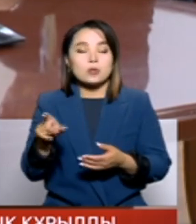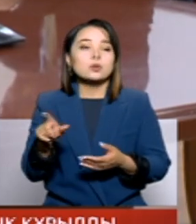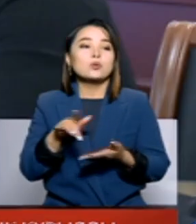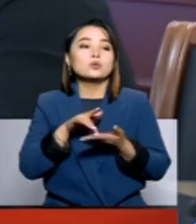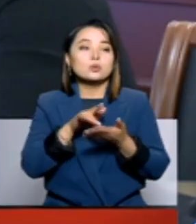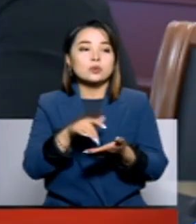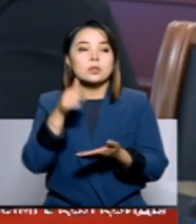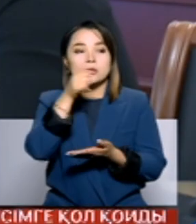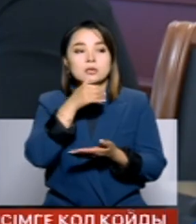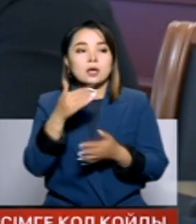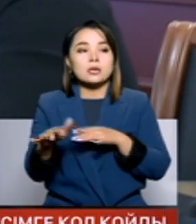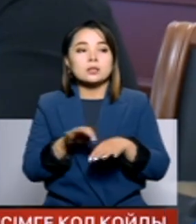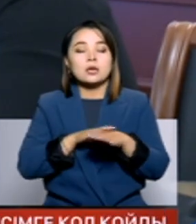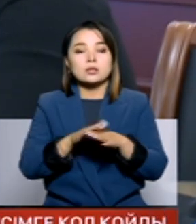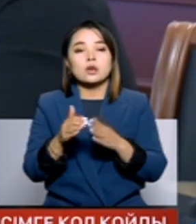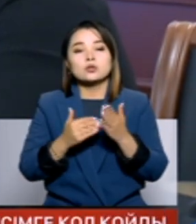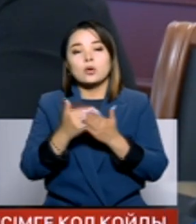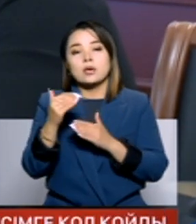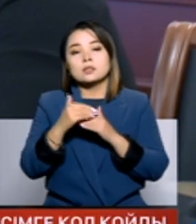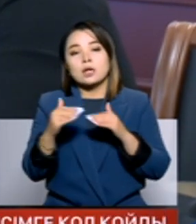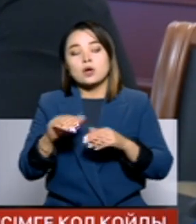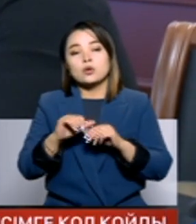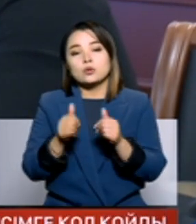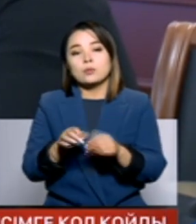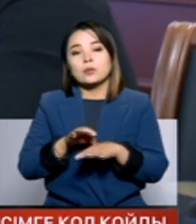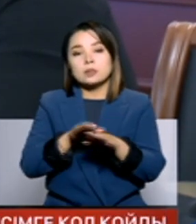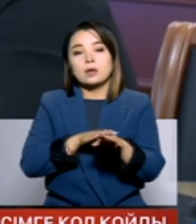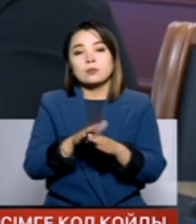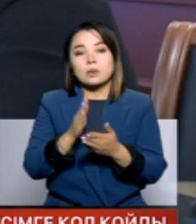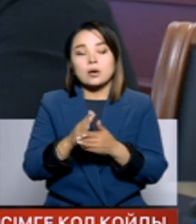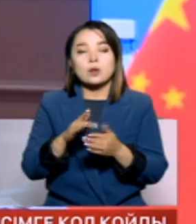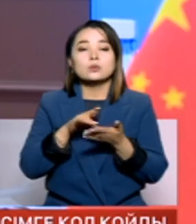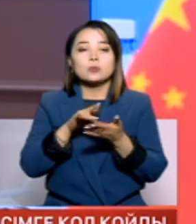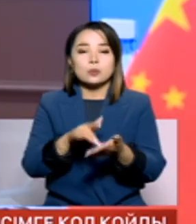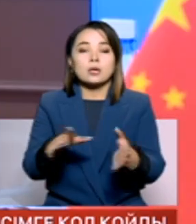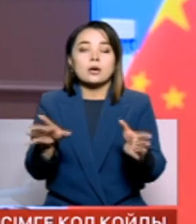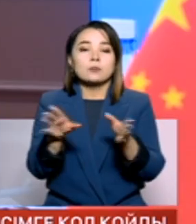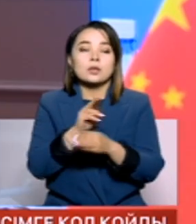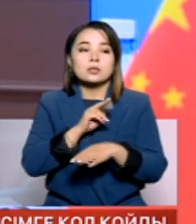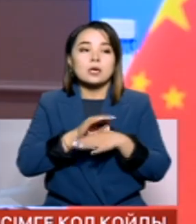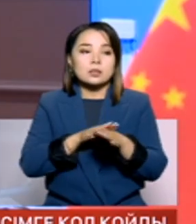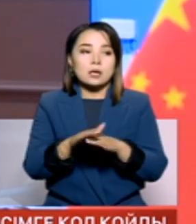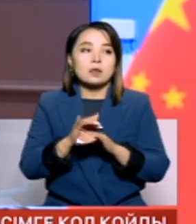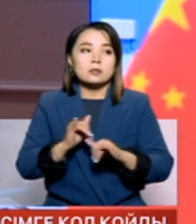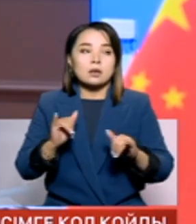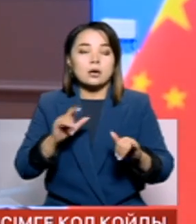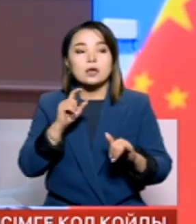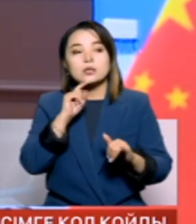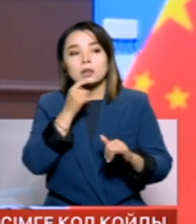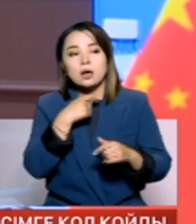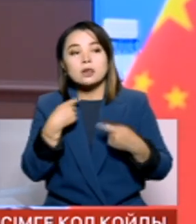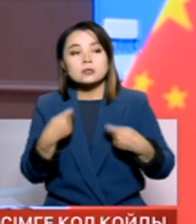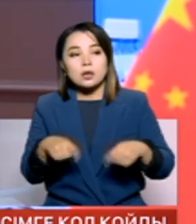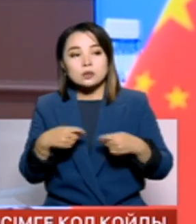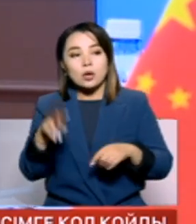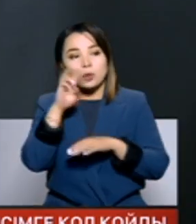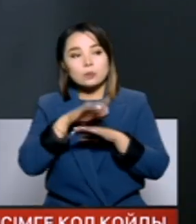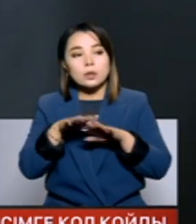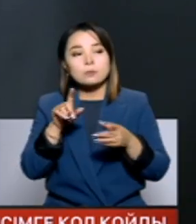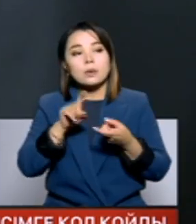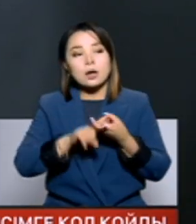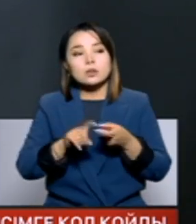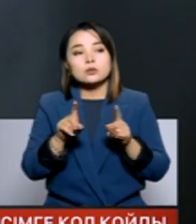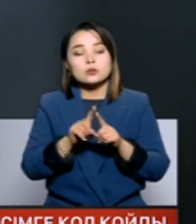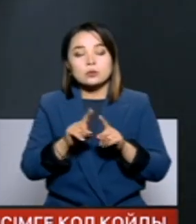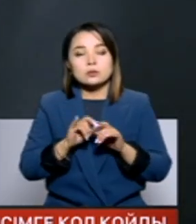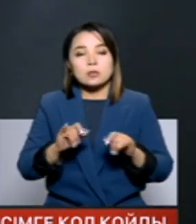жылы аясындағы шаралар жоғары деңгейде ұйымдастырылып жатыр. Туризммен сабақтаса дамып жатқан экономикалық, сауда және гуманитарлық